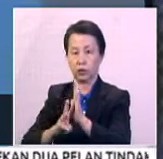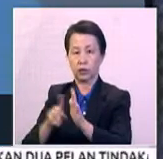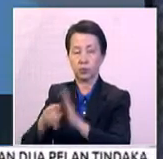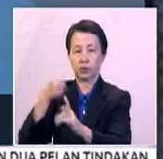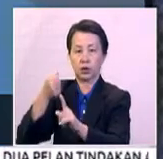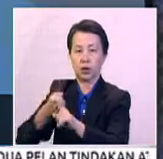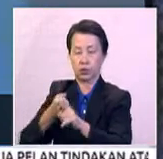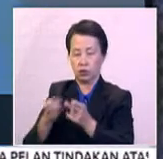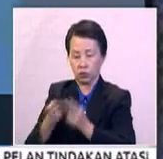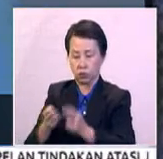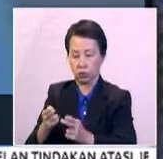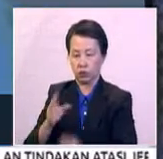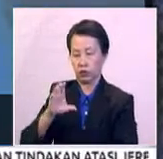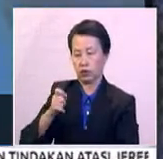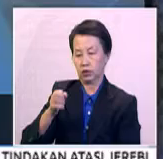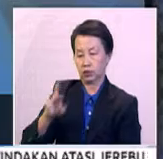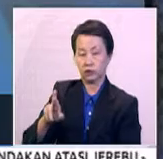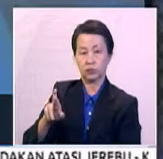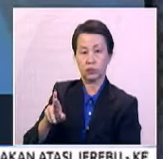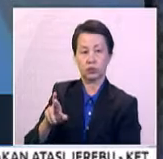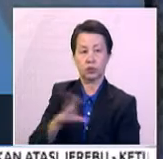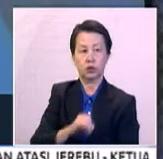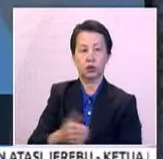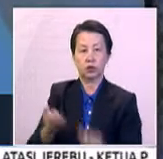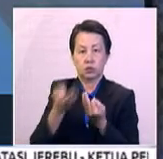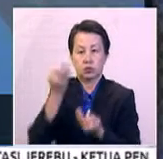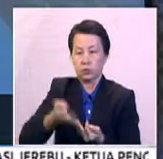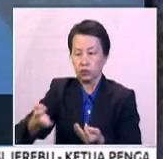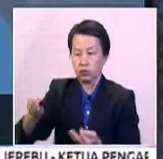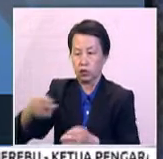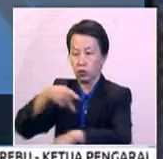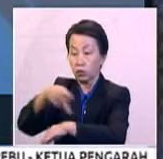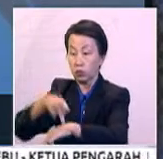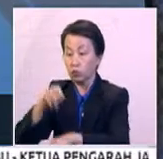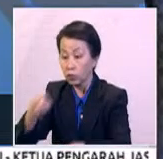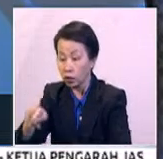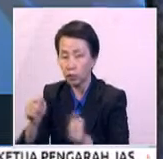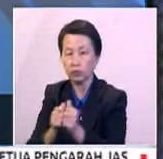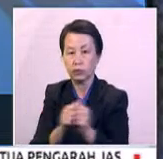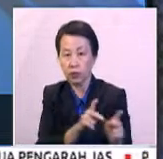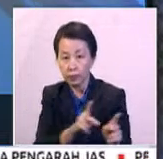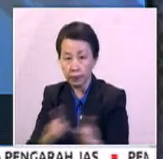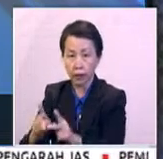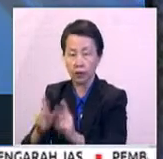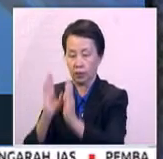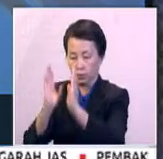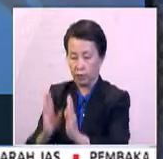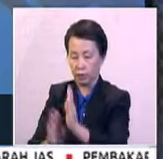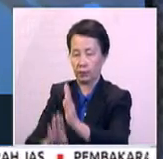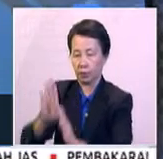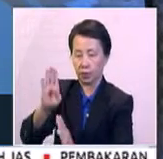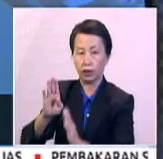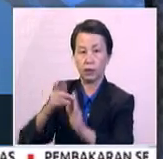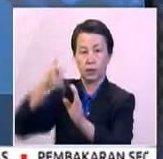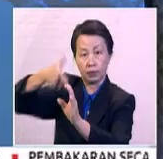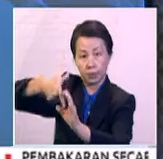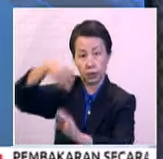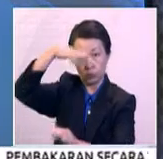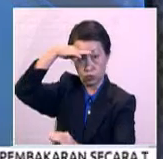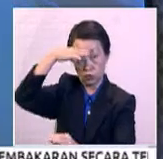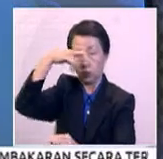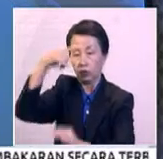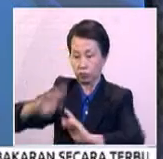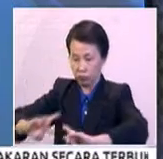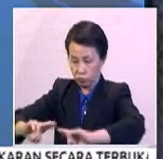pengarah urusannya Cher Lee Kiat. Kemudahan Pulau Bunker selaras dengan pelan Perbadanan Pembangunan Petroleum Johor